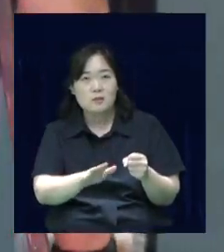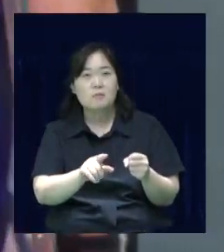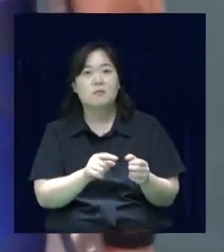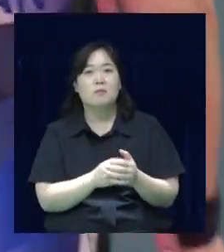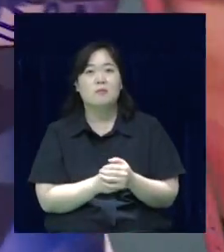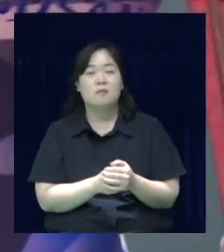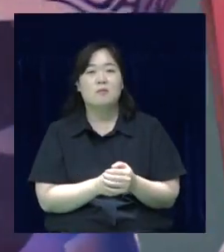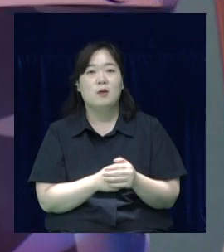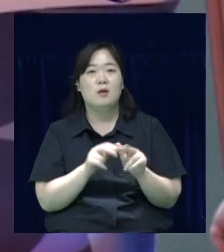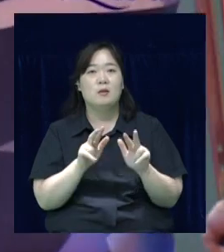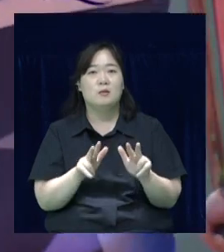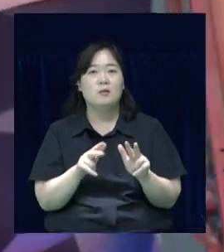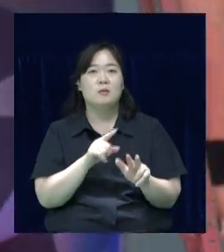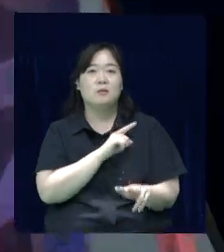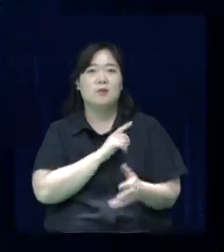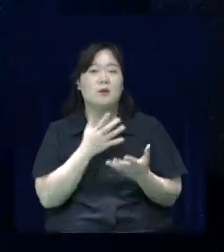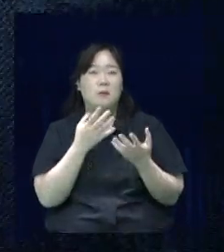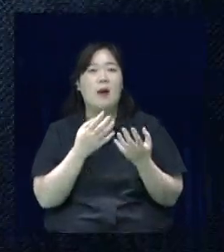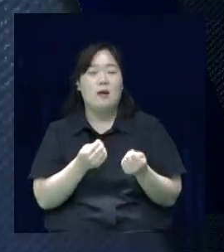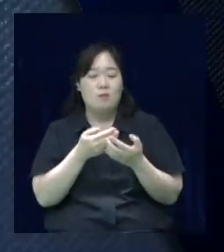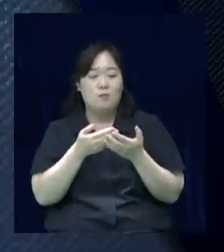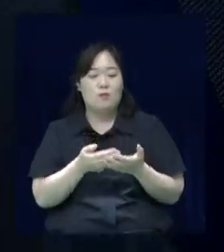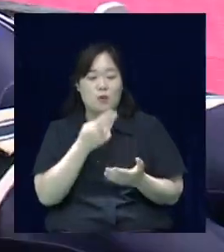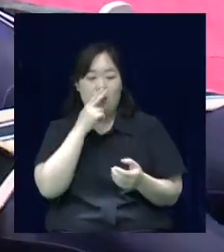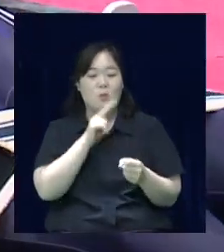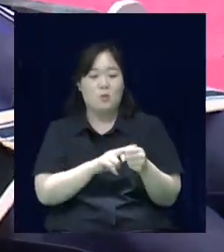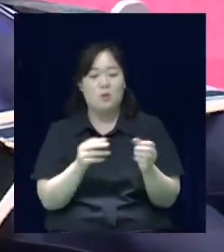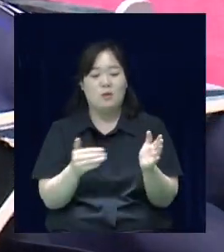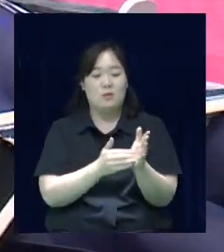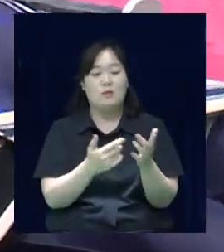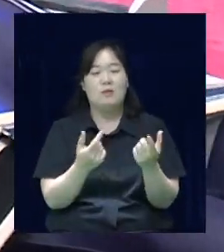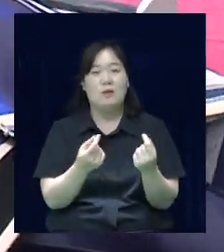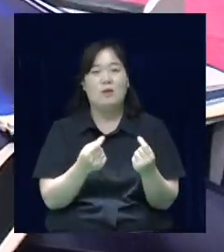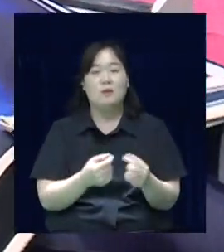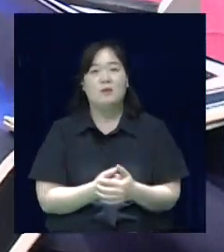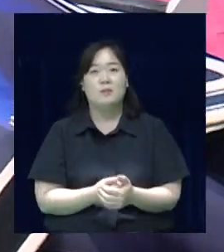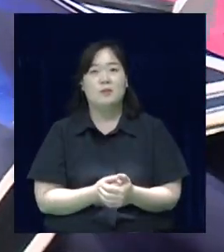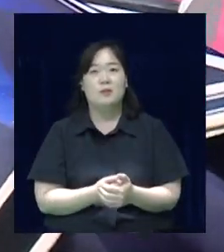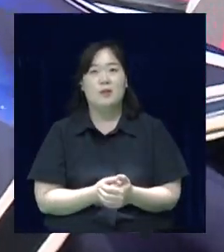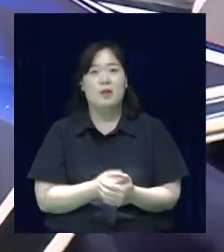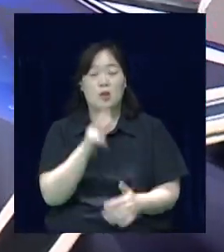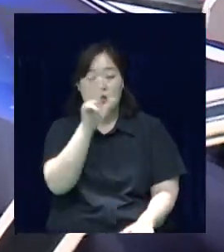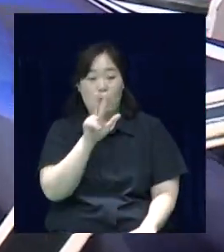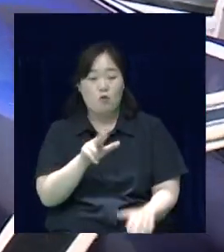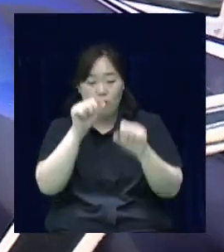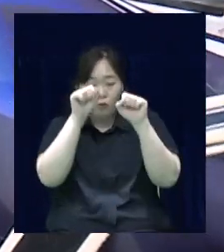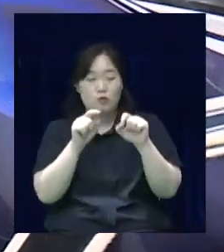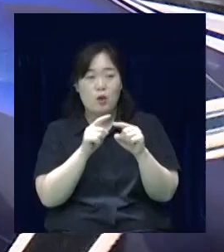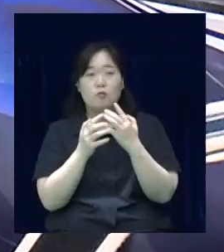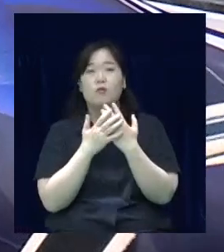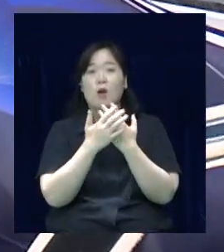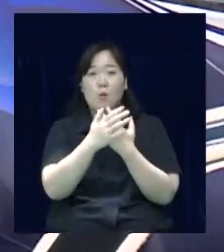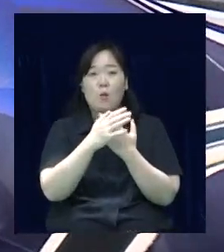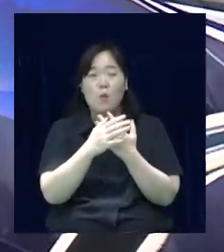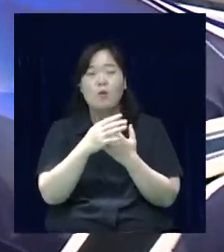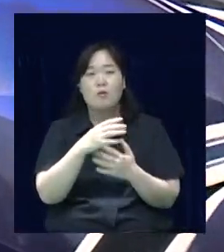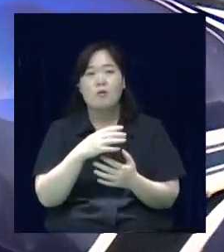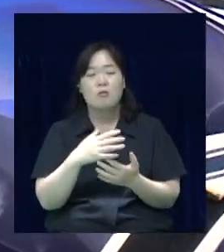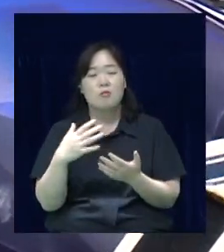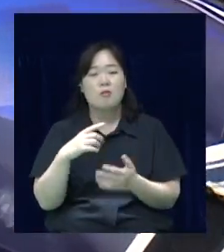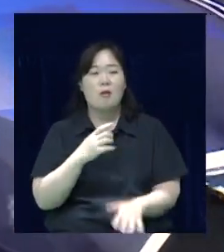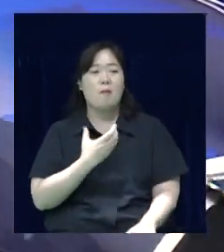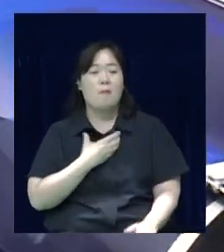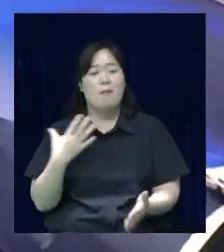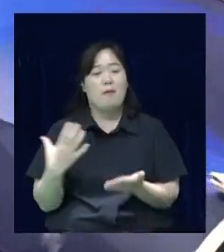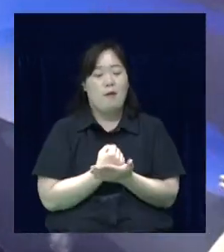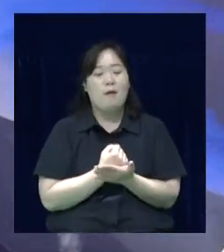현재 중량을 네. 또 성공을 시켰습니다. 전국 체전에서 입상 경력이 있는 선수이기 때문에 네. 굉장히 어떤 노련미가 있습니다. 그렇습니다. 보시면